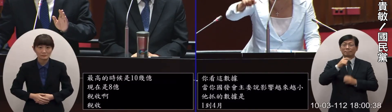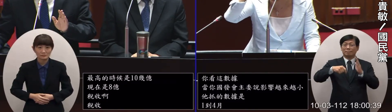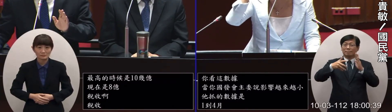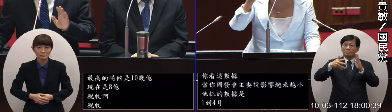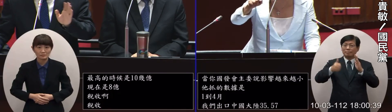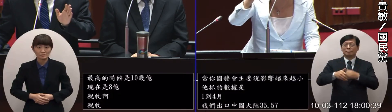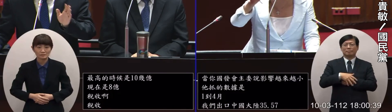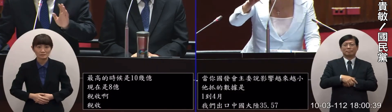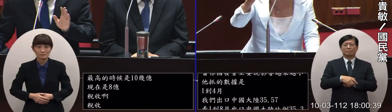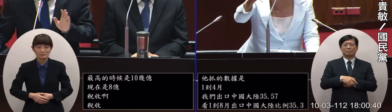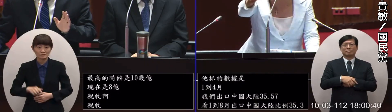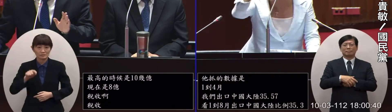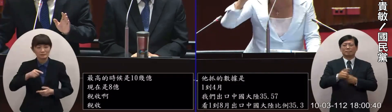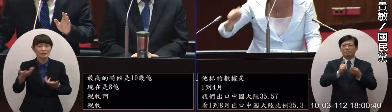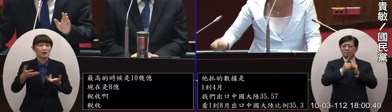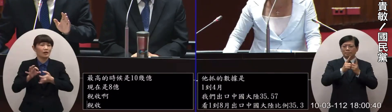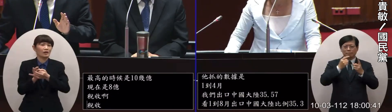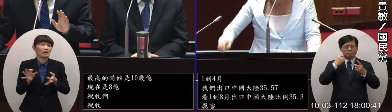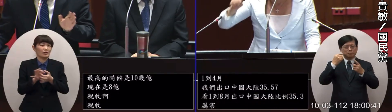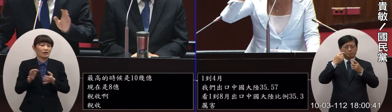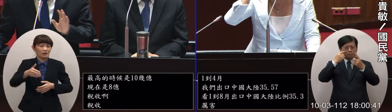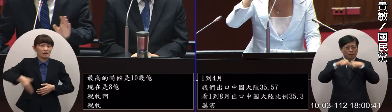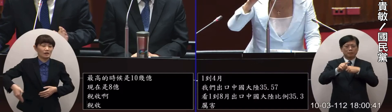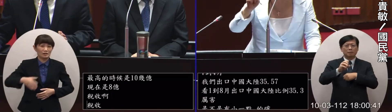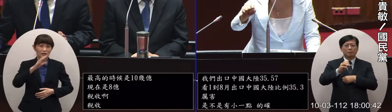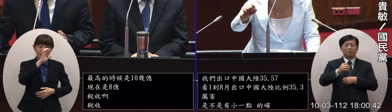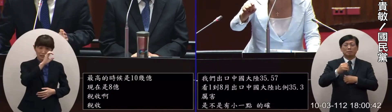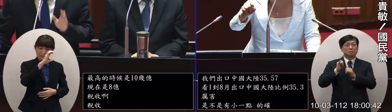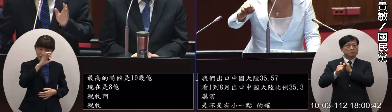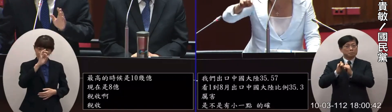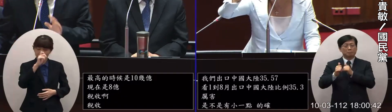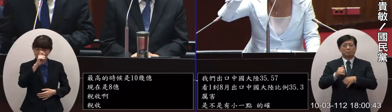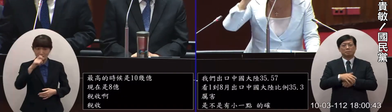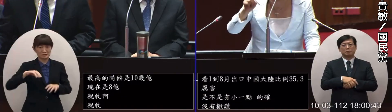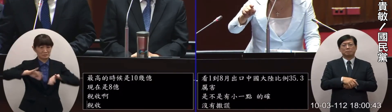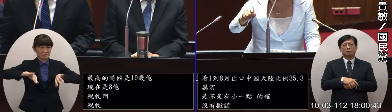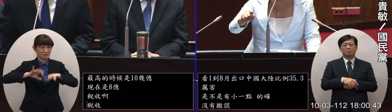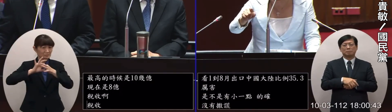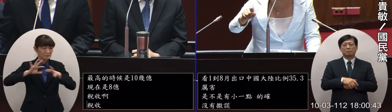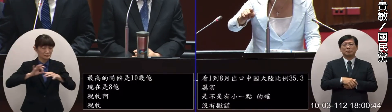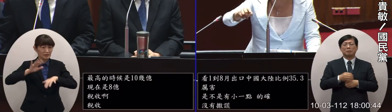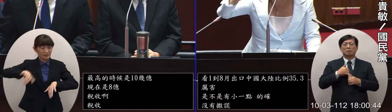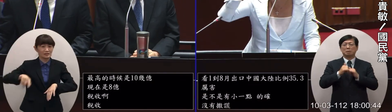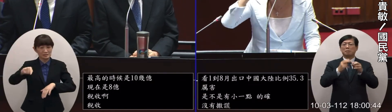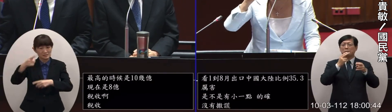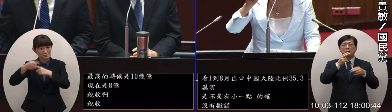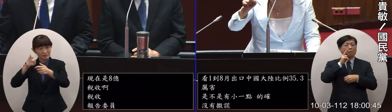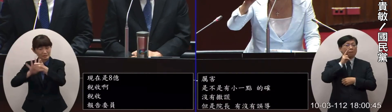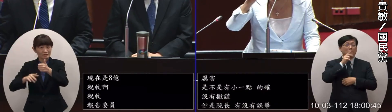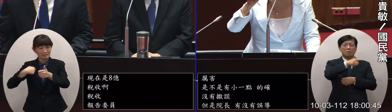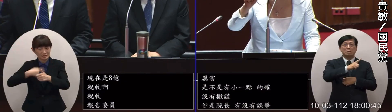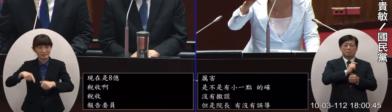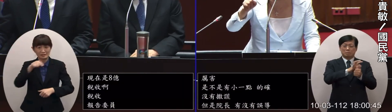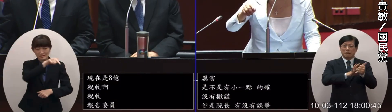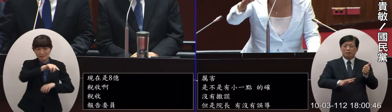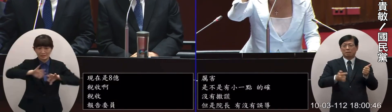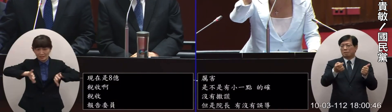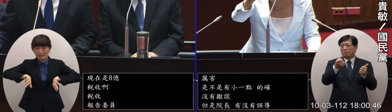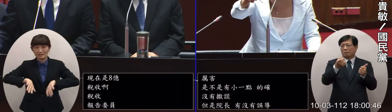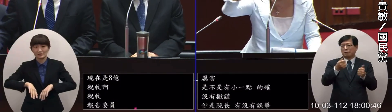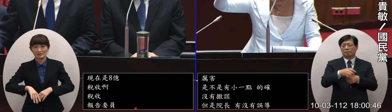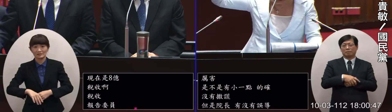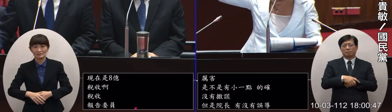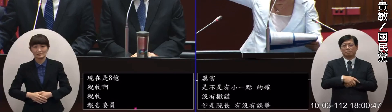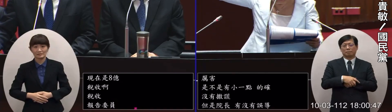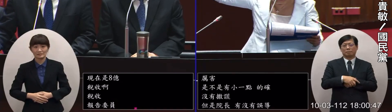长有 没 有误导？ 跟 老百姓以为你的影响不大，来，